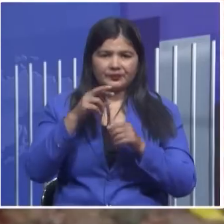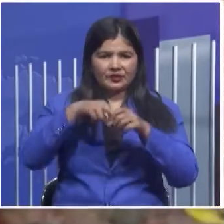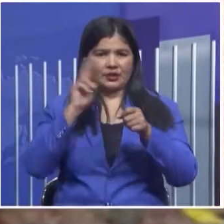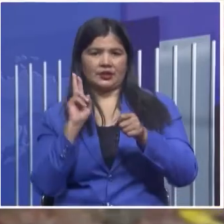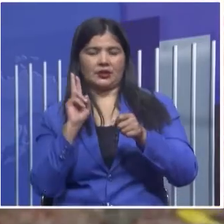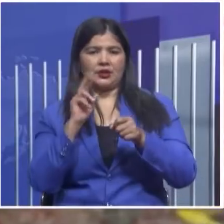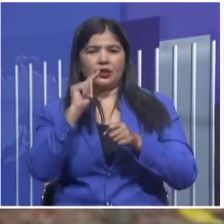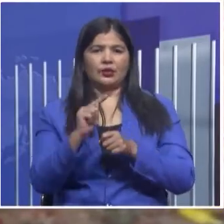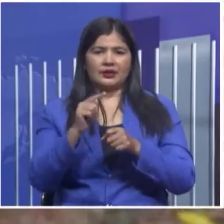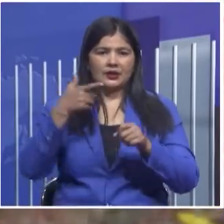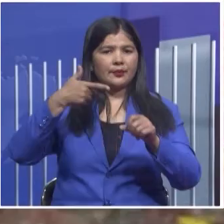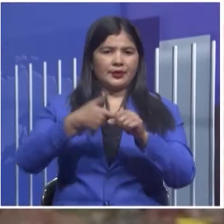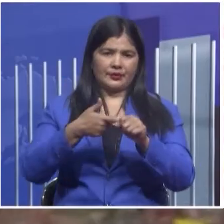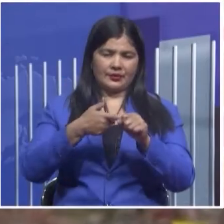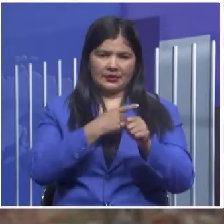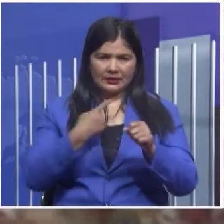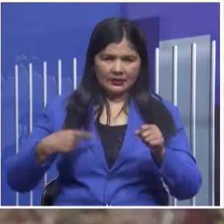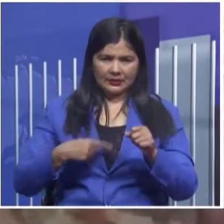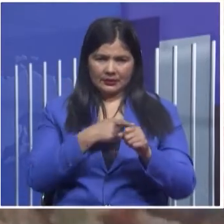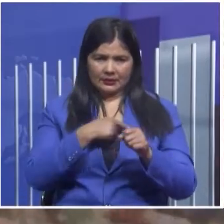पदार्थ अन्वेषण गर्न चीन र